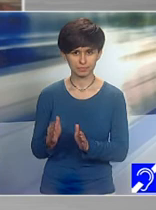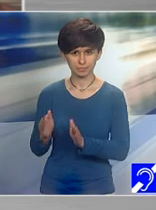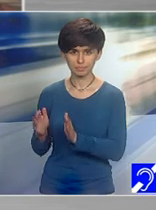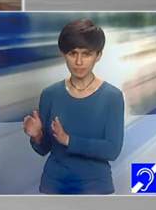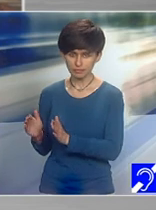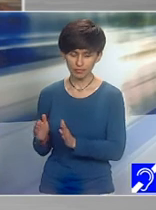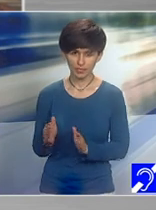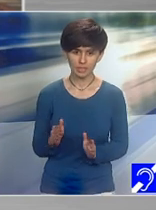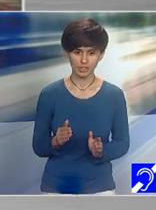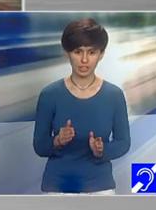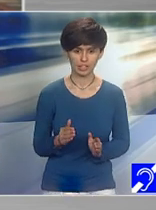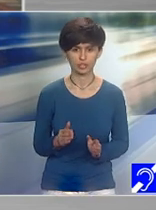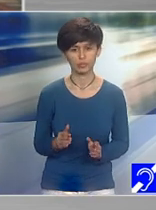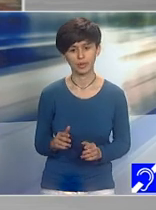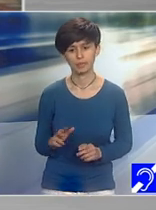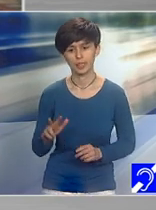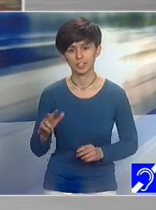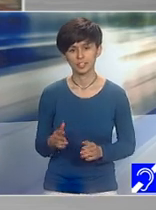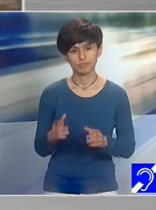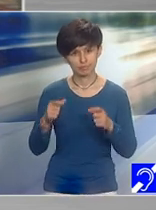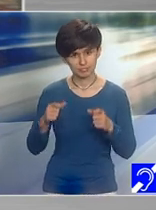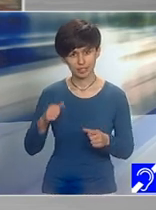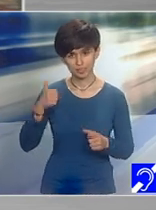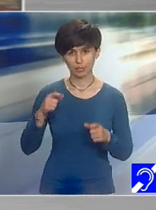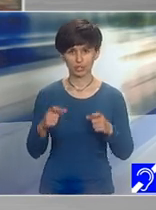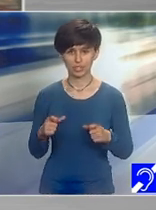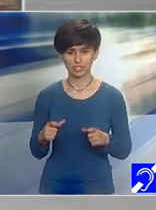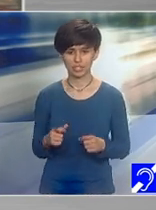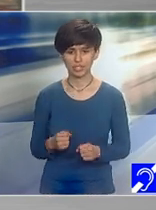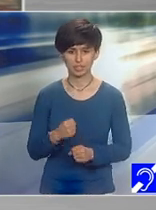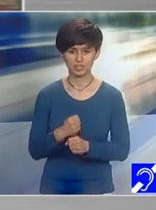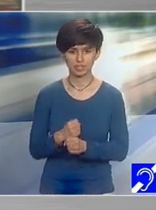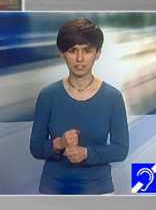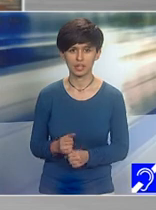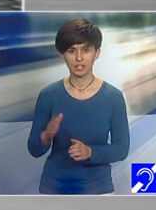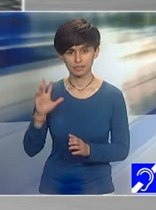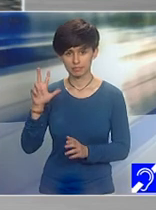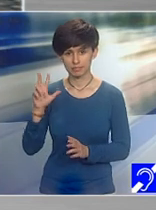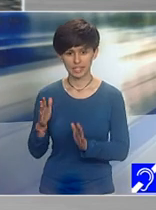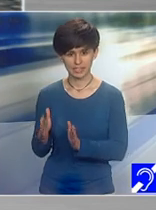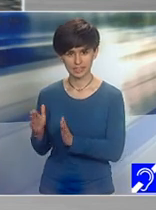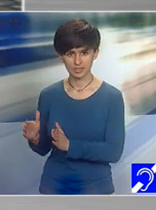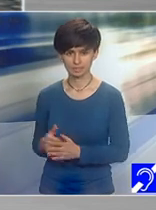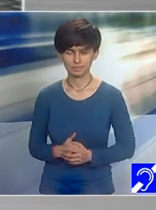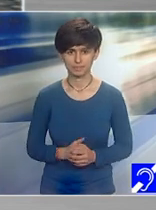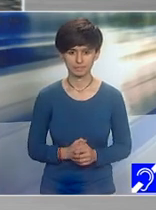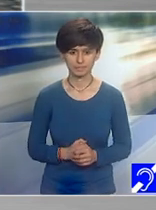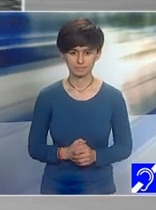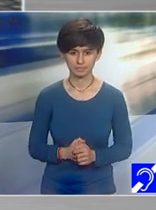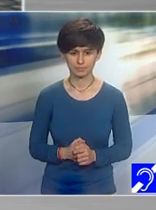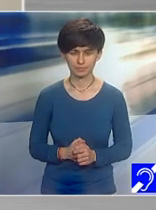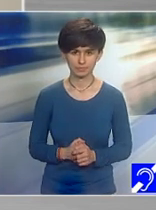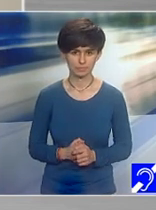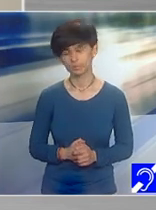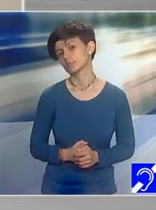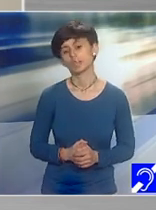mijloc două paravane și ai trei săli. E simplă, aceea soluție. Pentru a păstra echilibru în intervenții, sigur, am să fiu nevoit să dau cuvântul doamnei